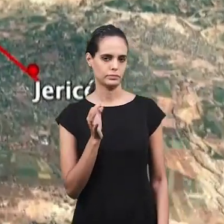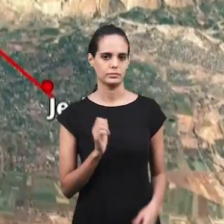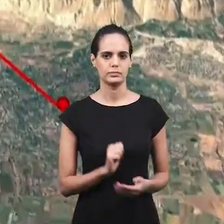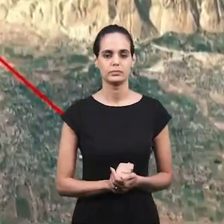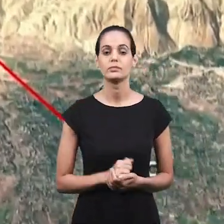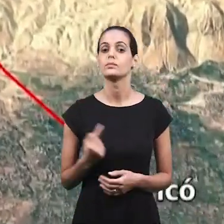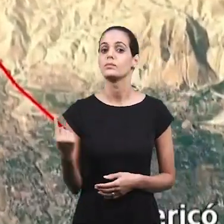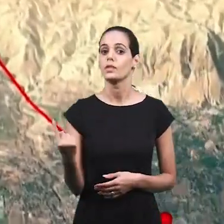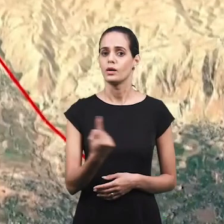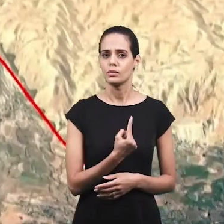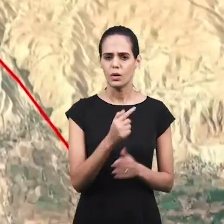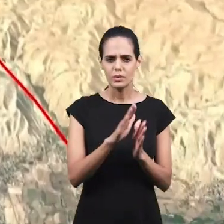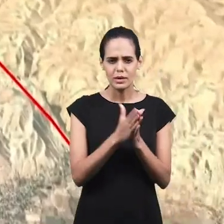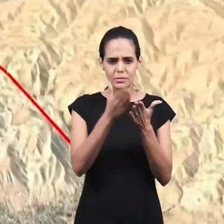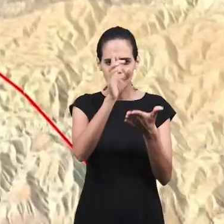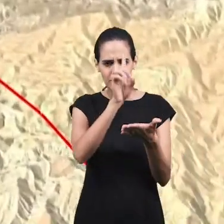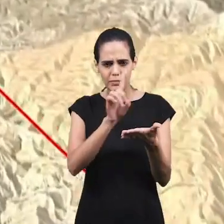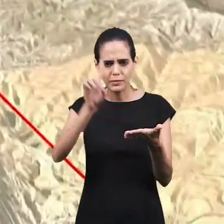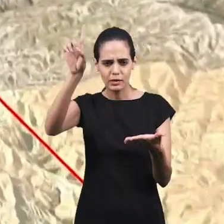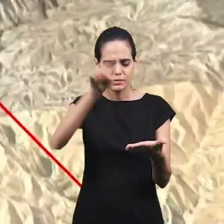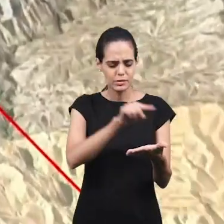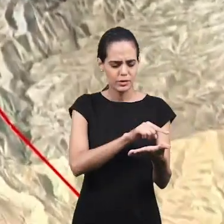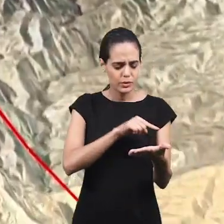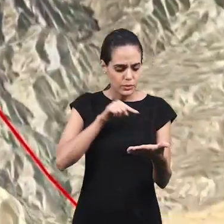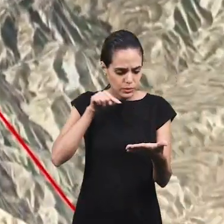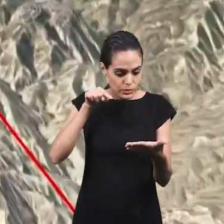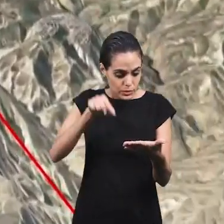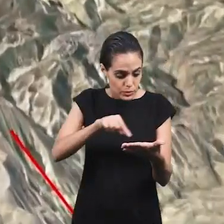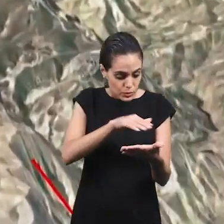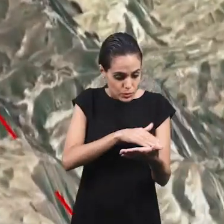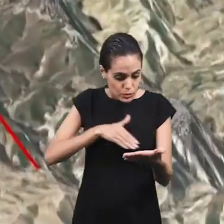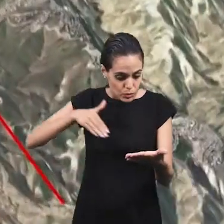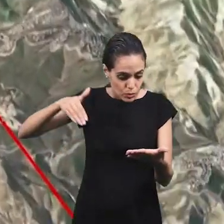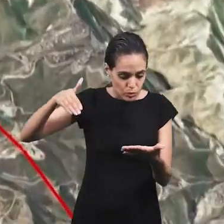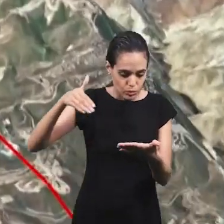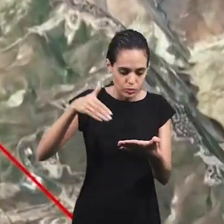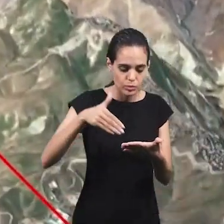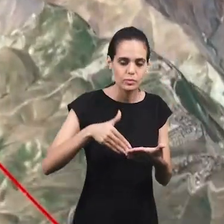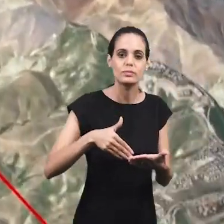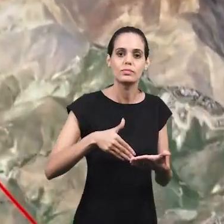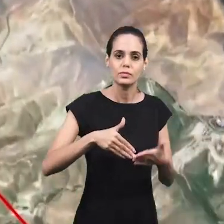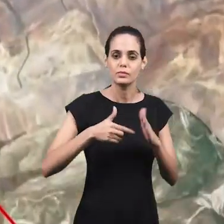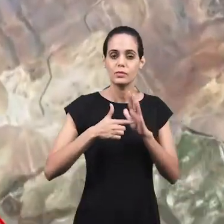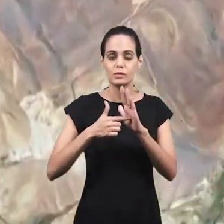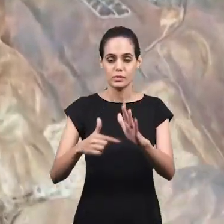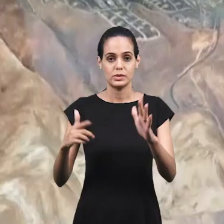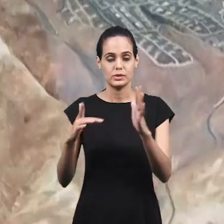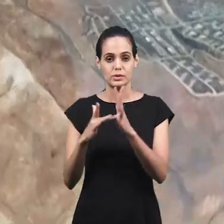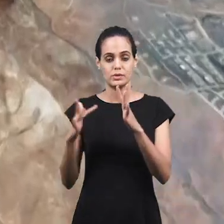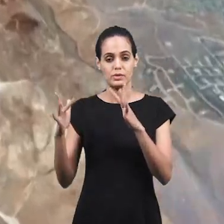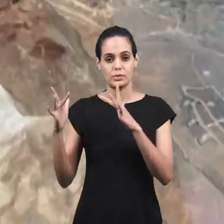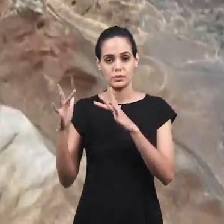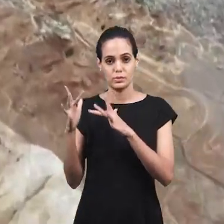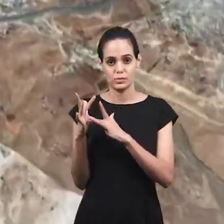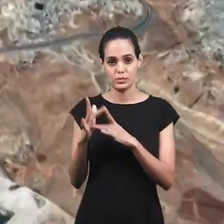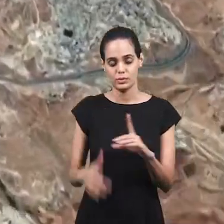Bartimée, n'est-ce pas? Et nous voyons dans toute la Bible que par où le Seigneur Jésus